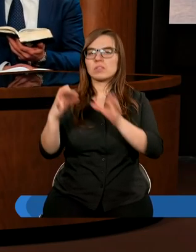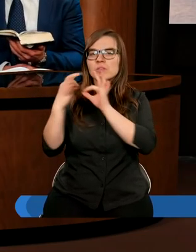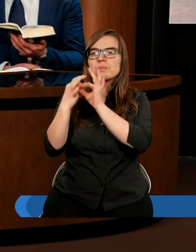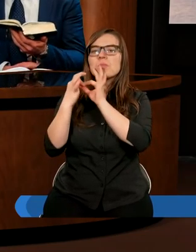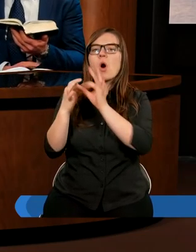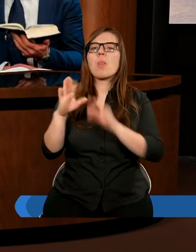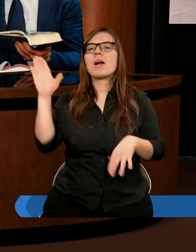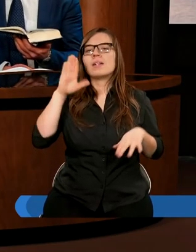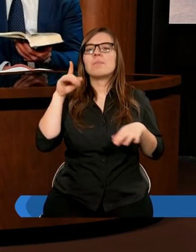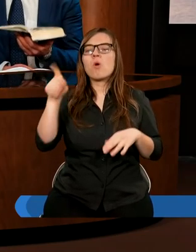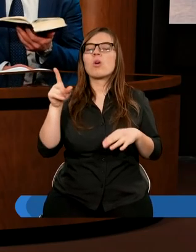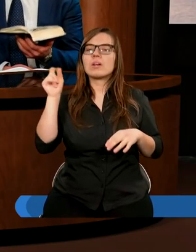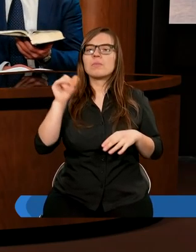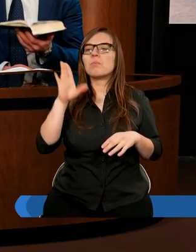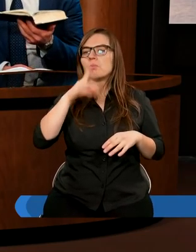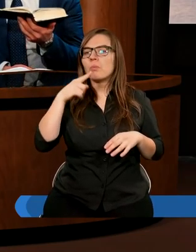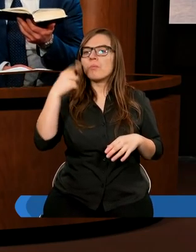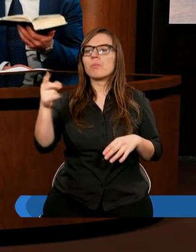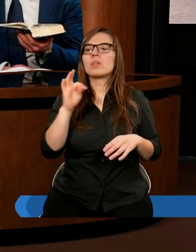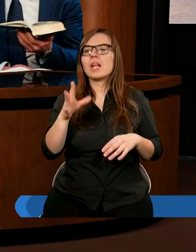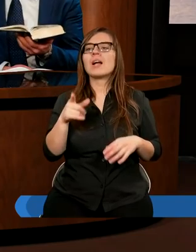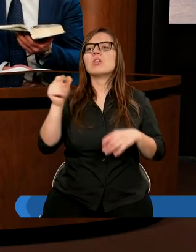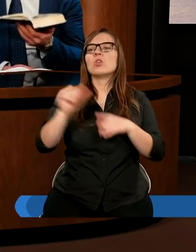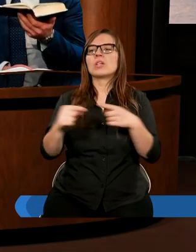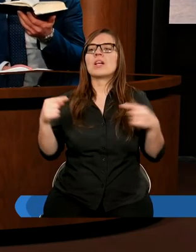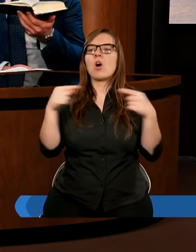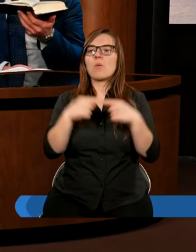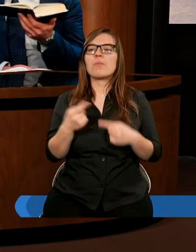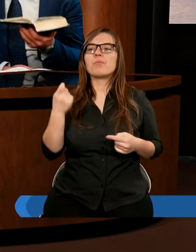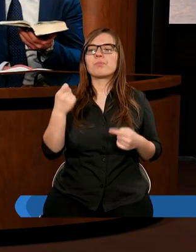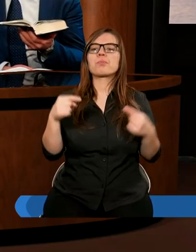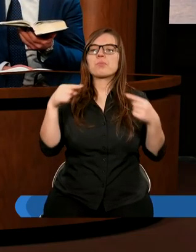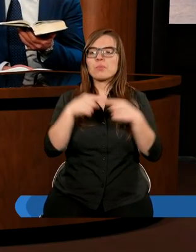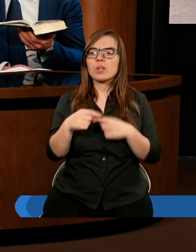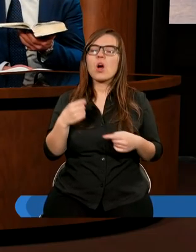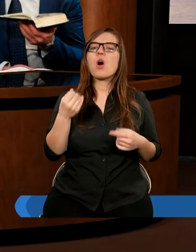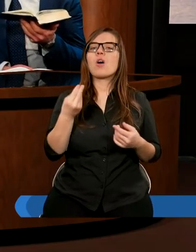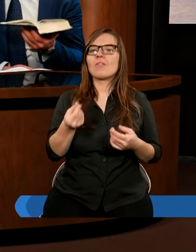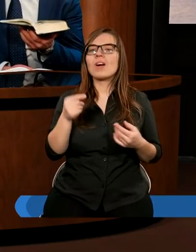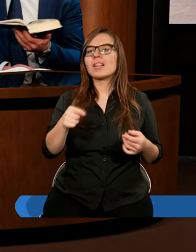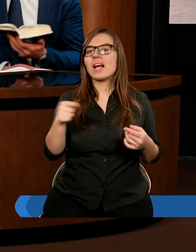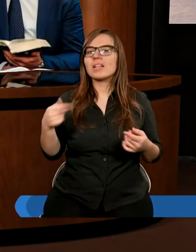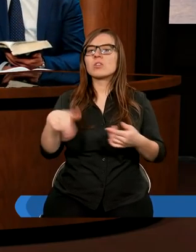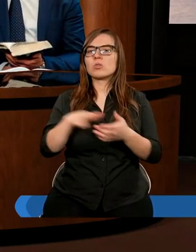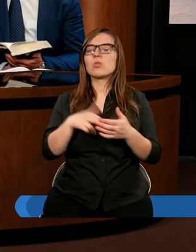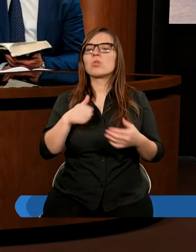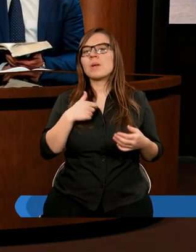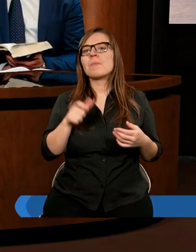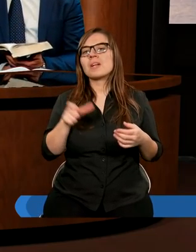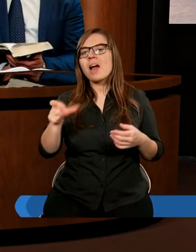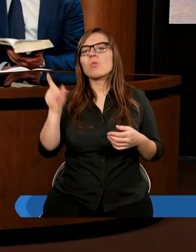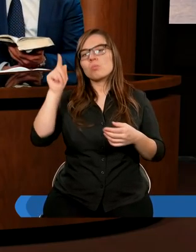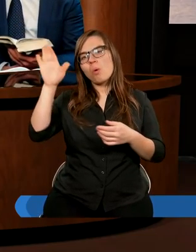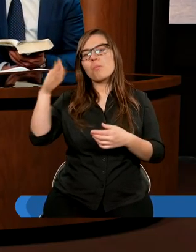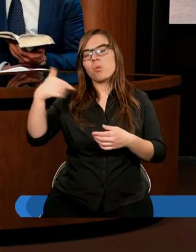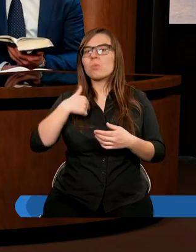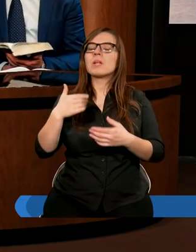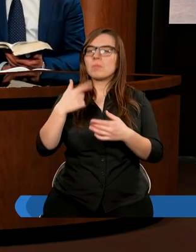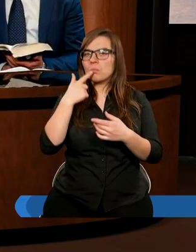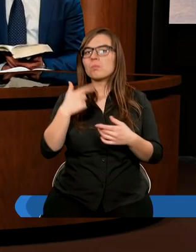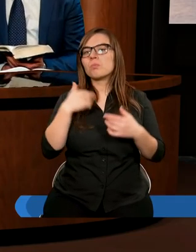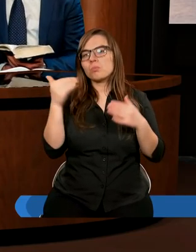z Bogiem i Bóg musi naprawdę wyraźnić i powiedzieć, tak, to jest odpowiedni moment, to jest odpowiednia kwota, która fajnie, żeby się za dużo. Ale